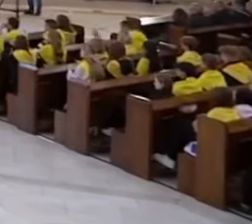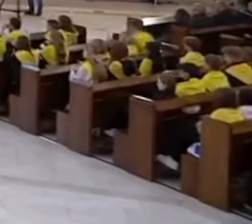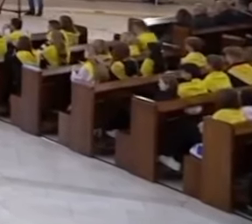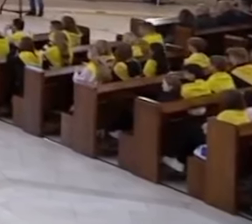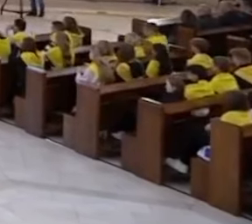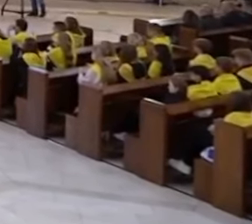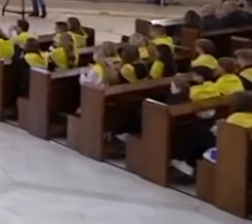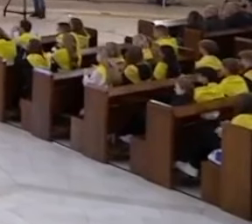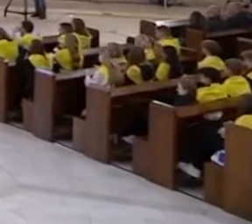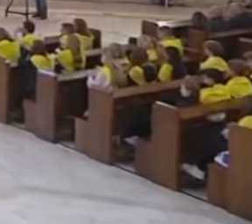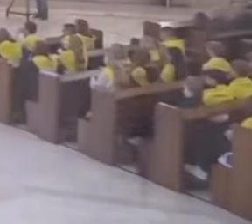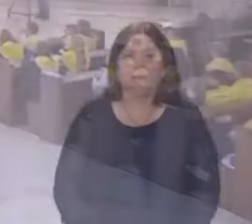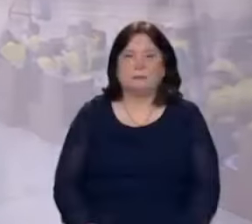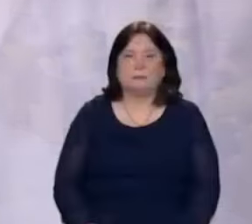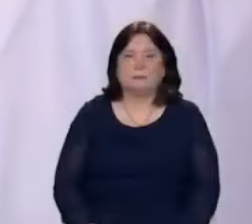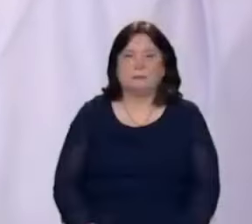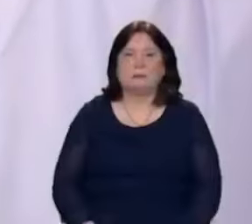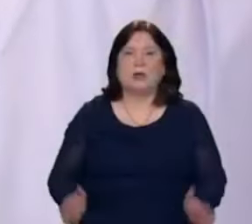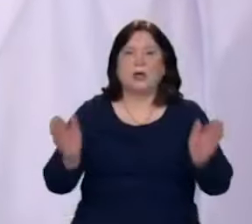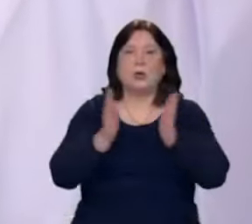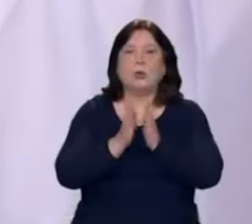niczego Módlmy